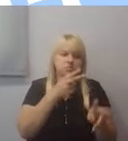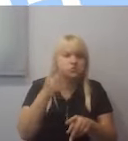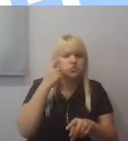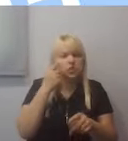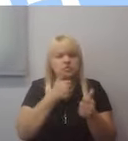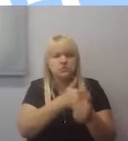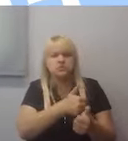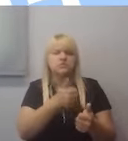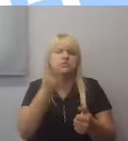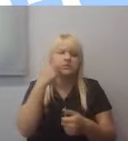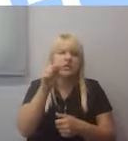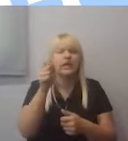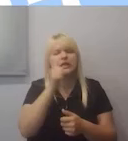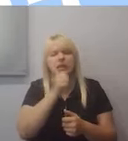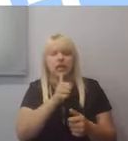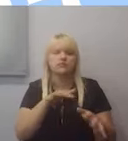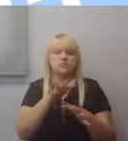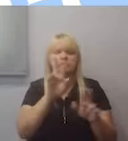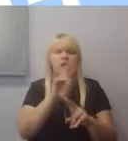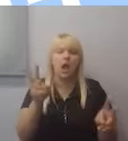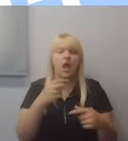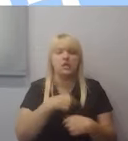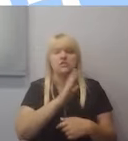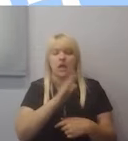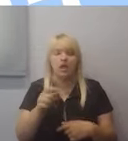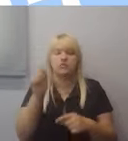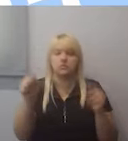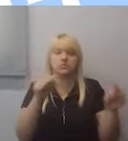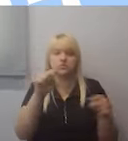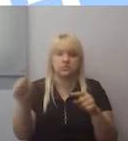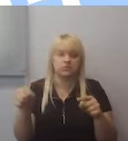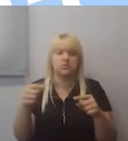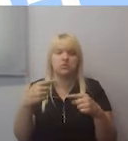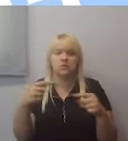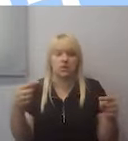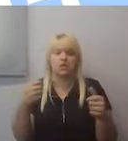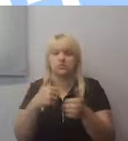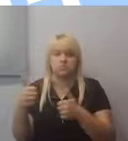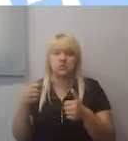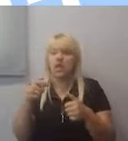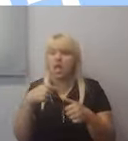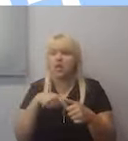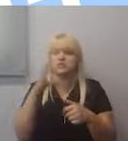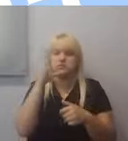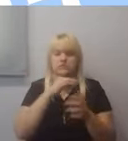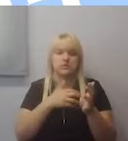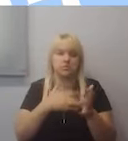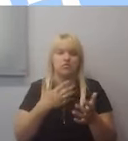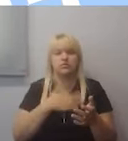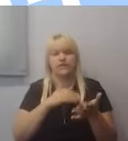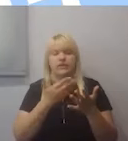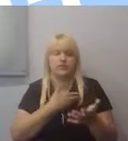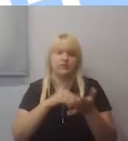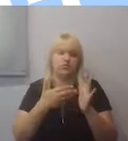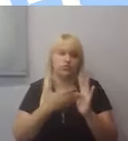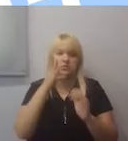ikdienā kā es katru no tā verķa kas man ir blakām varētu izmantot kādā savā dzīves situācijā vai